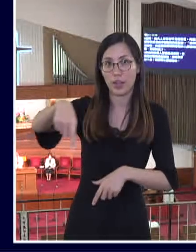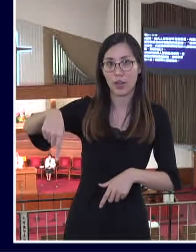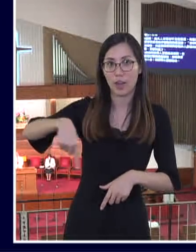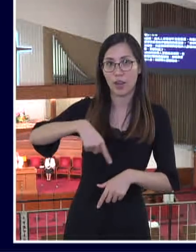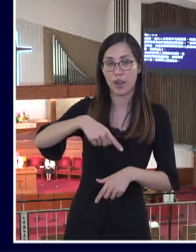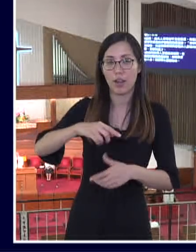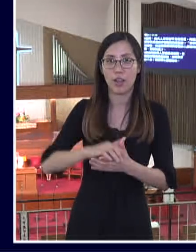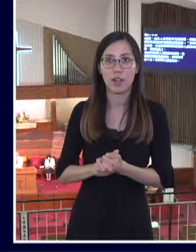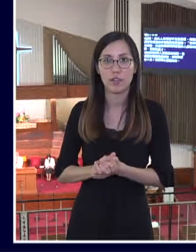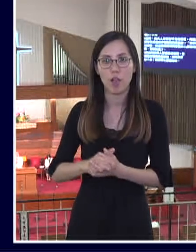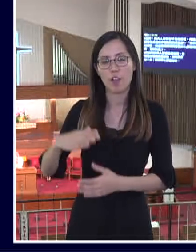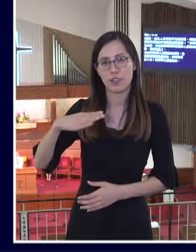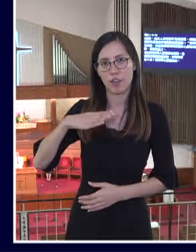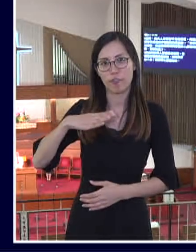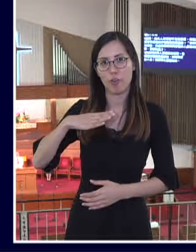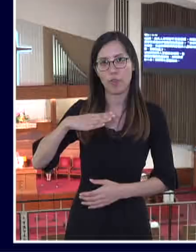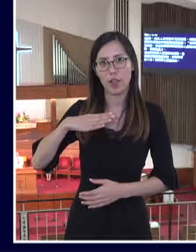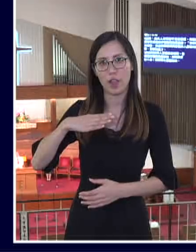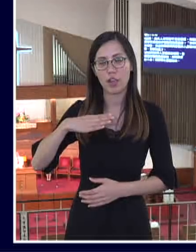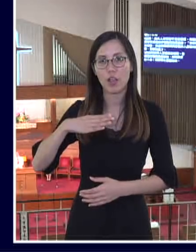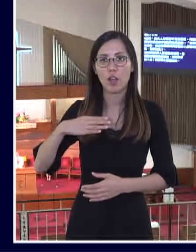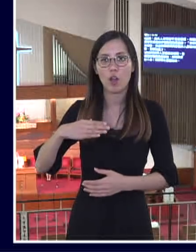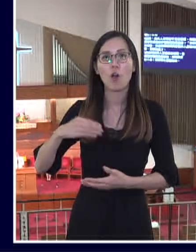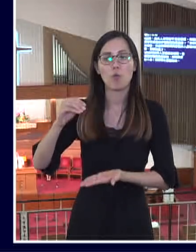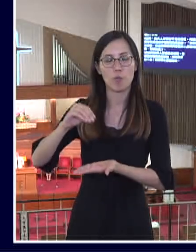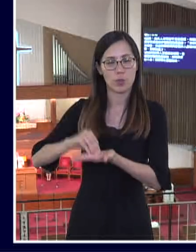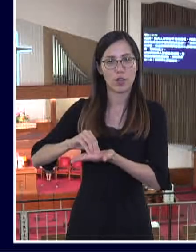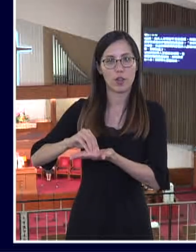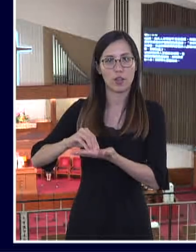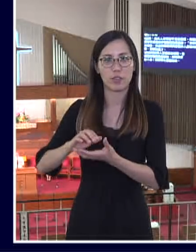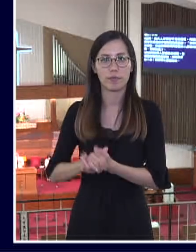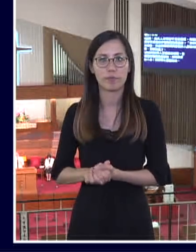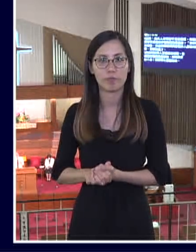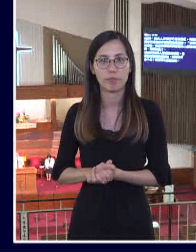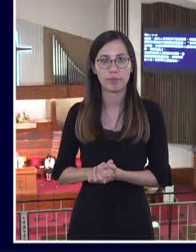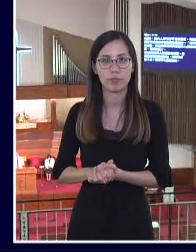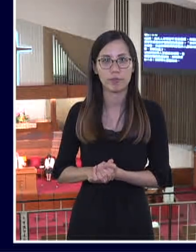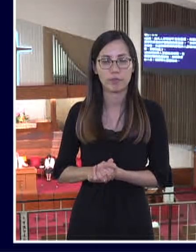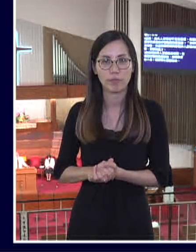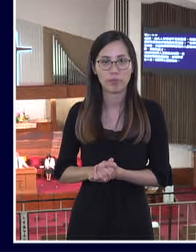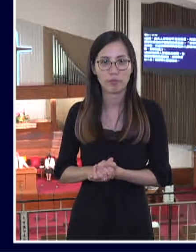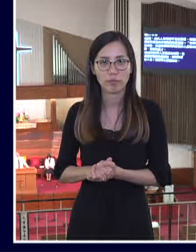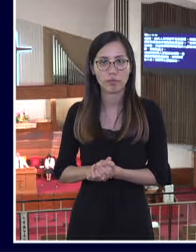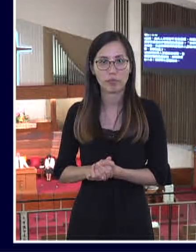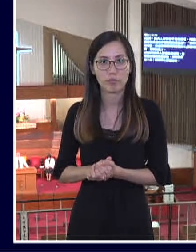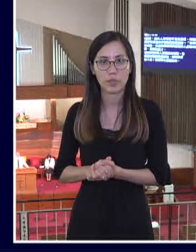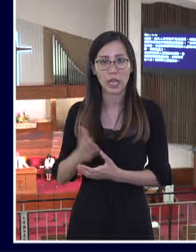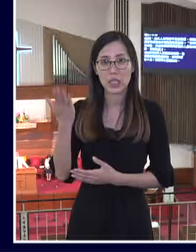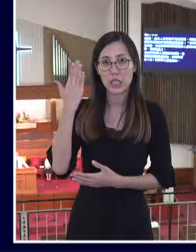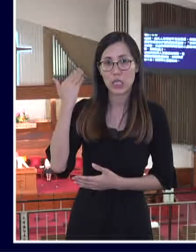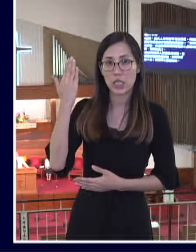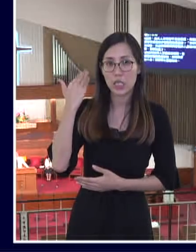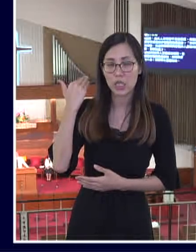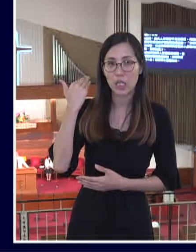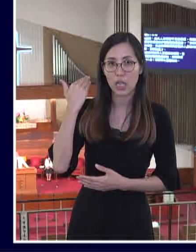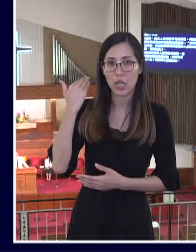大家都知道，如果你回去看約書亞記呢，就發現呢約書亞以色列人都要打很多不同大大小小的戰爭去打